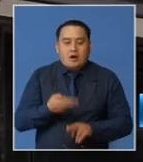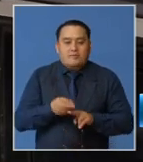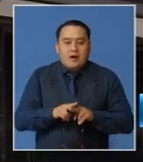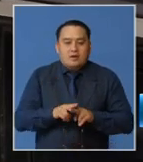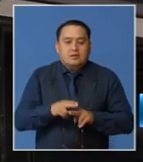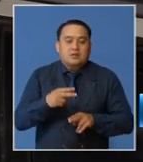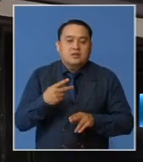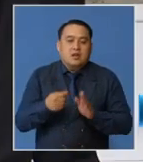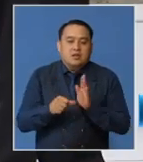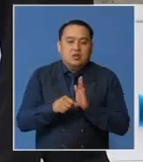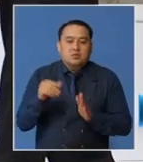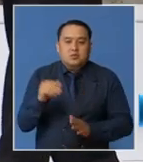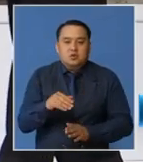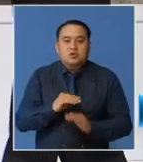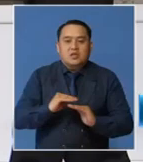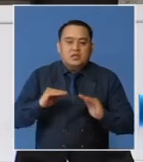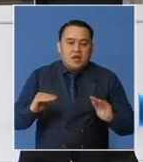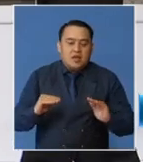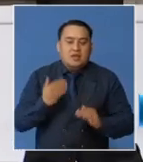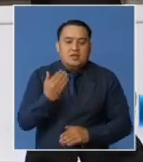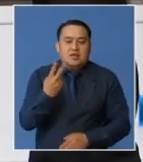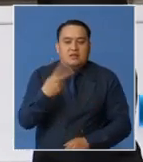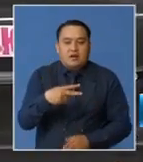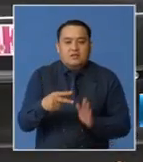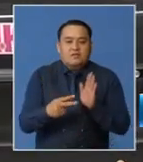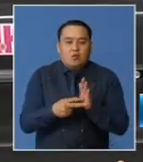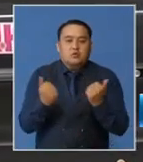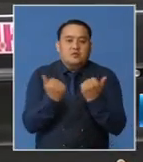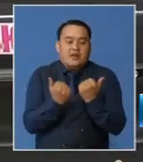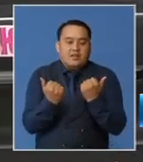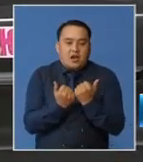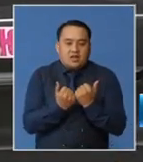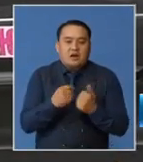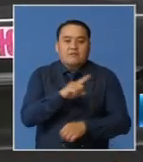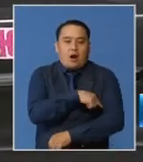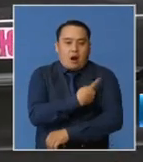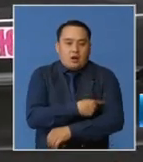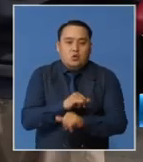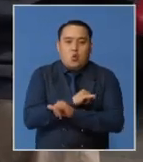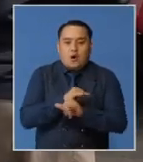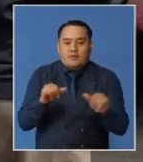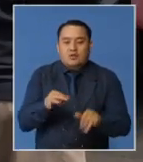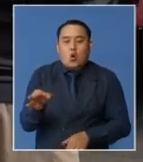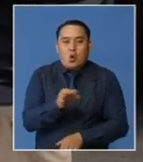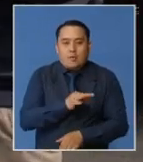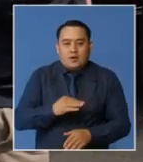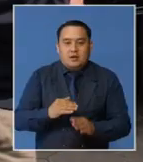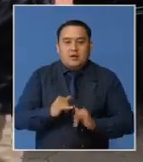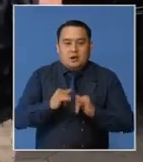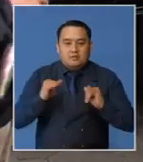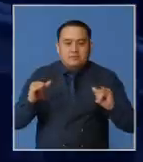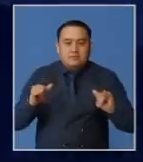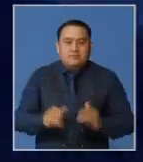появилось около 1500 детей. Из них 28 двойняшек. По словам врачей, демография в области